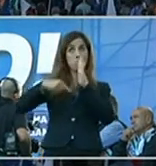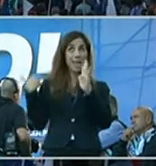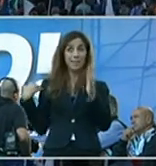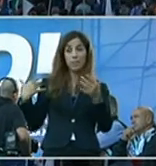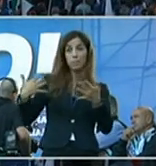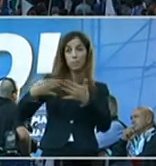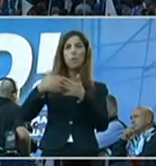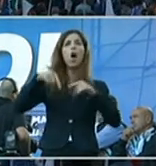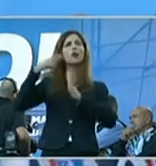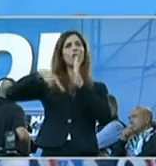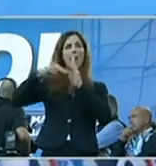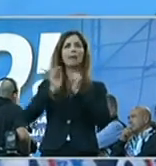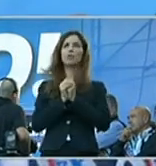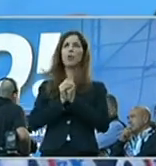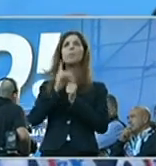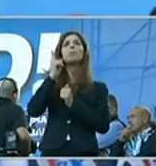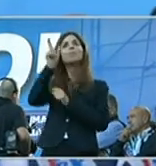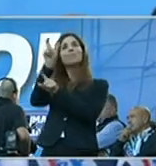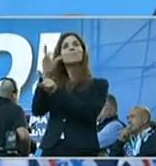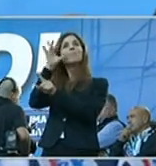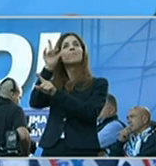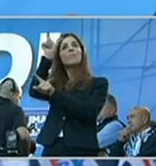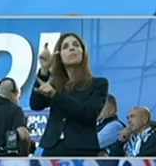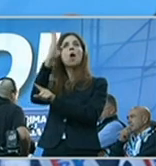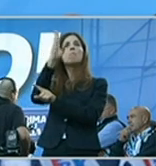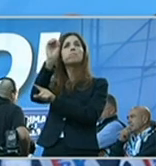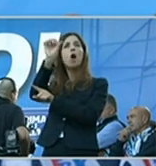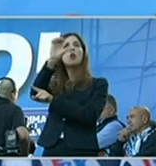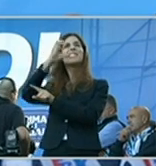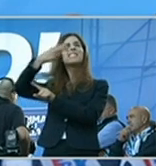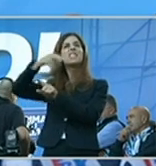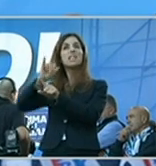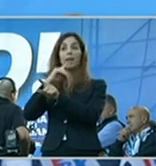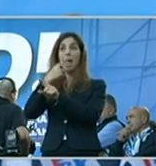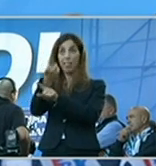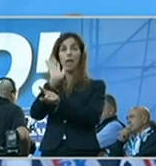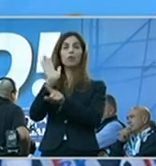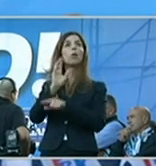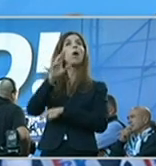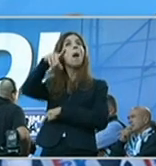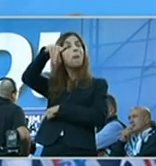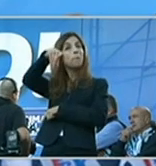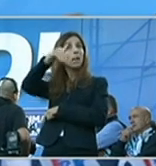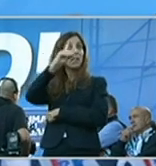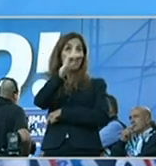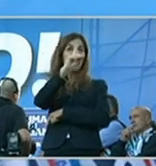la Boschi, che ha denunciato il PD è il partito delle tasse. La